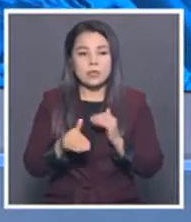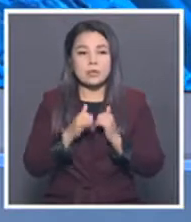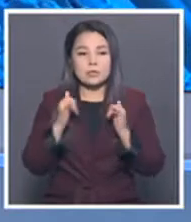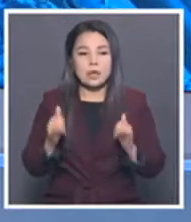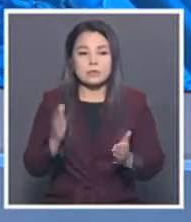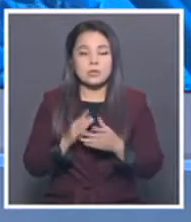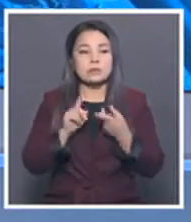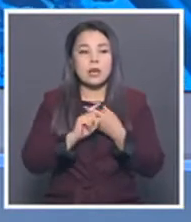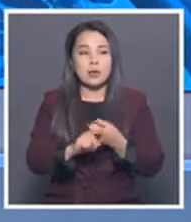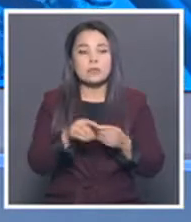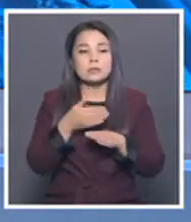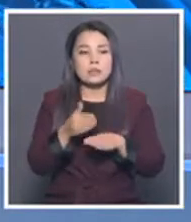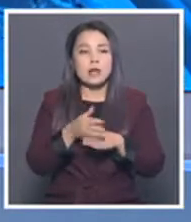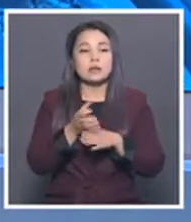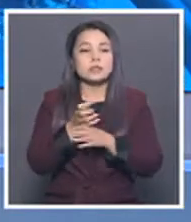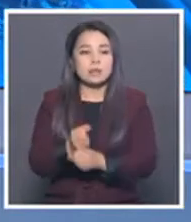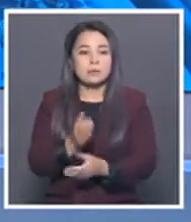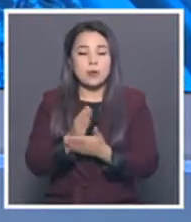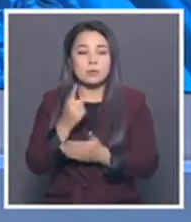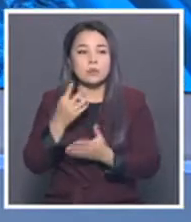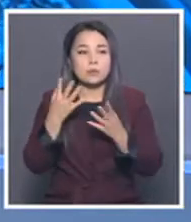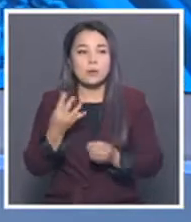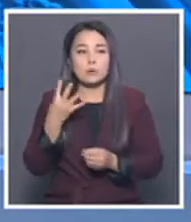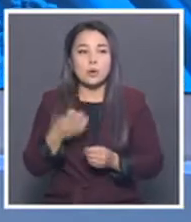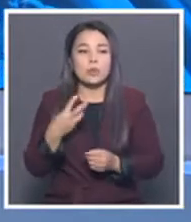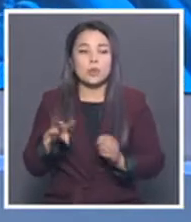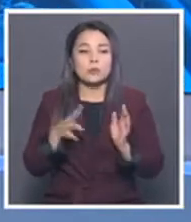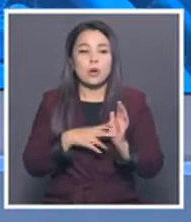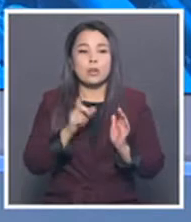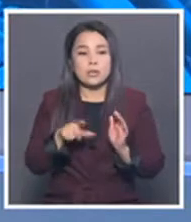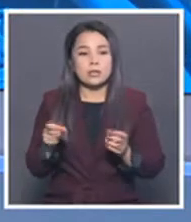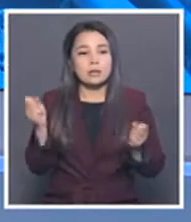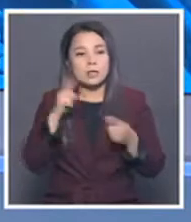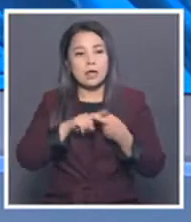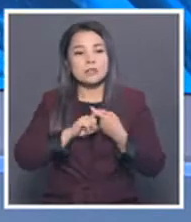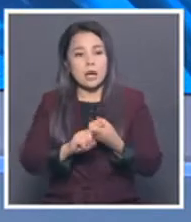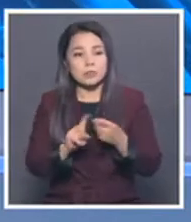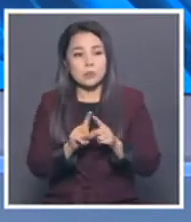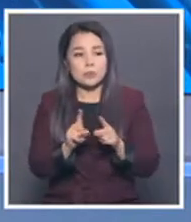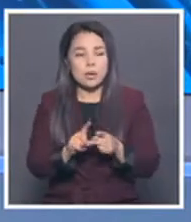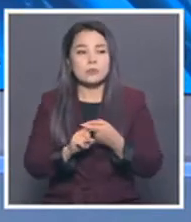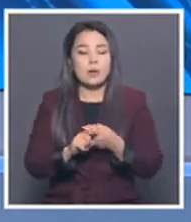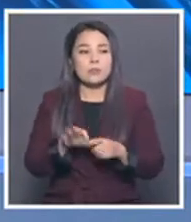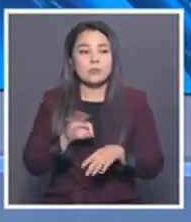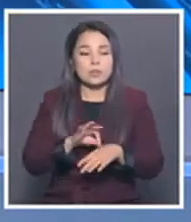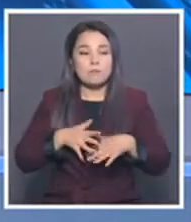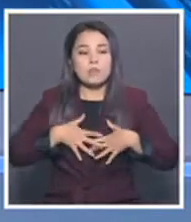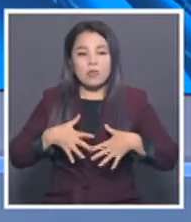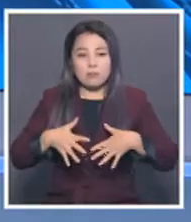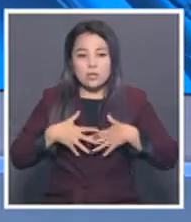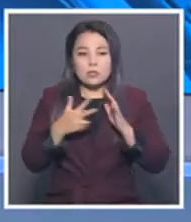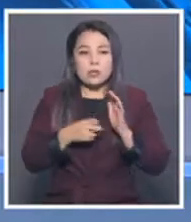Жұқтыру көрсеткіште біртінде пазайып келеді. Бір күнде 439 адамнан ковид анықталса, коронавирус белгілері бар